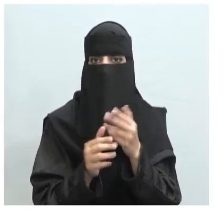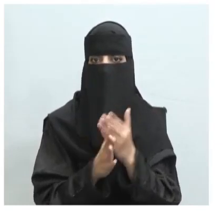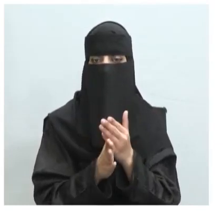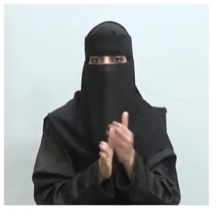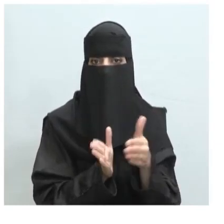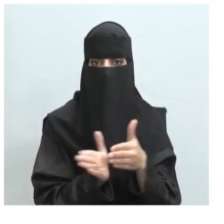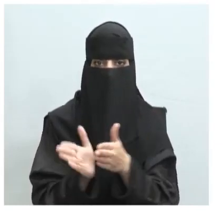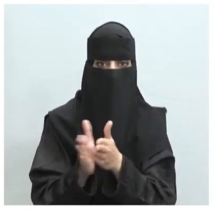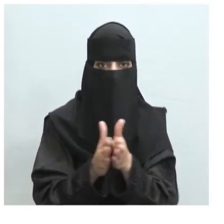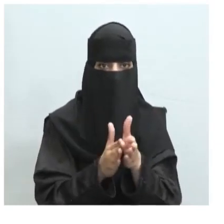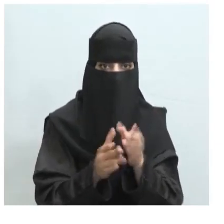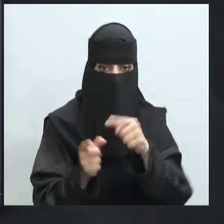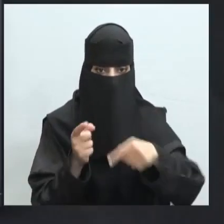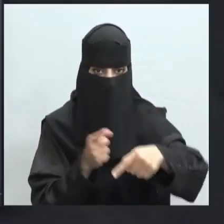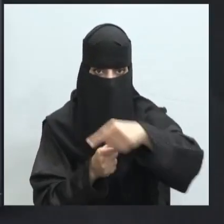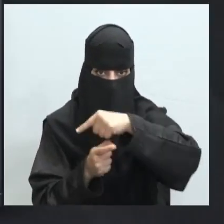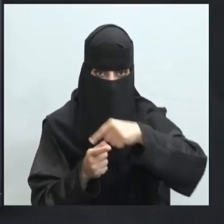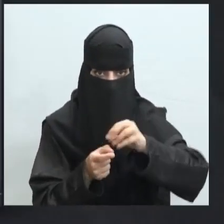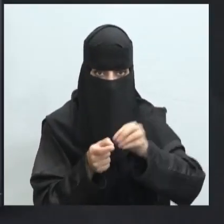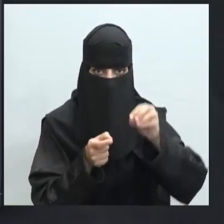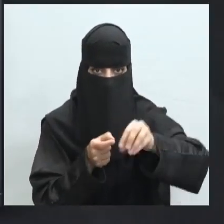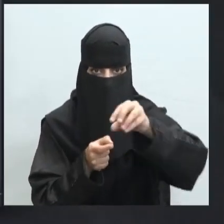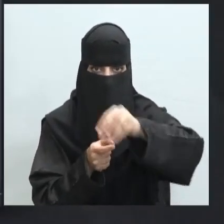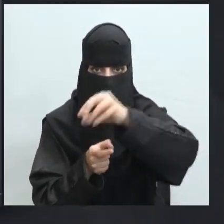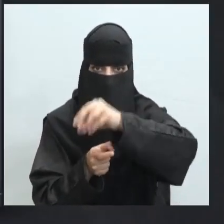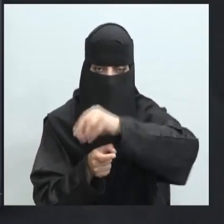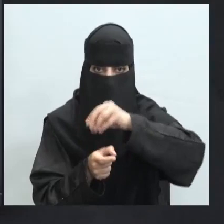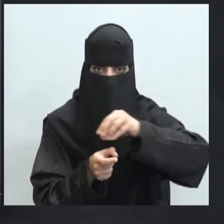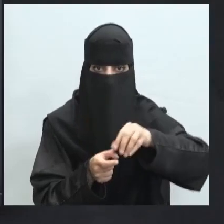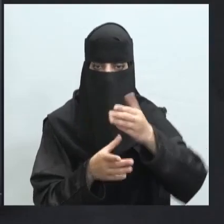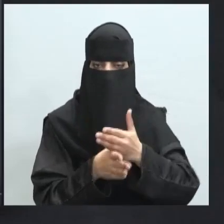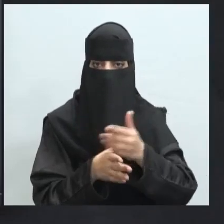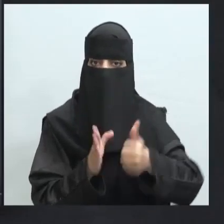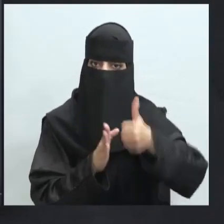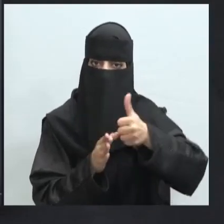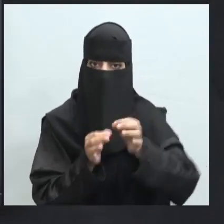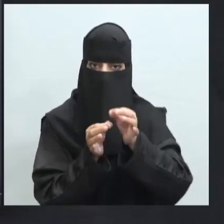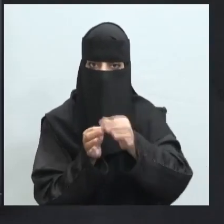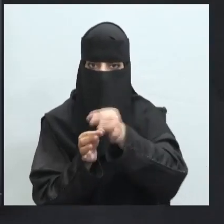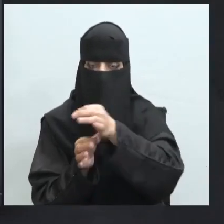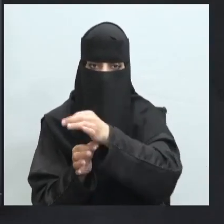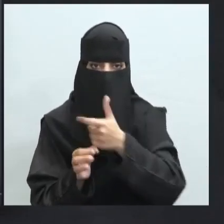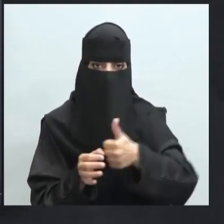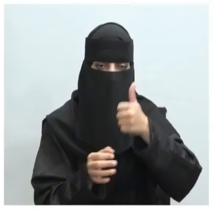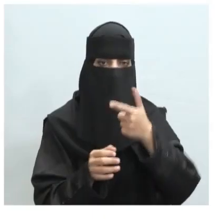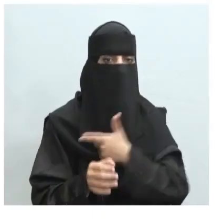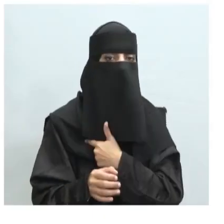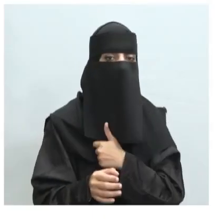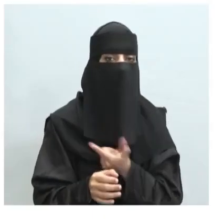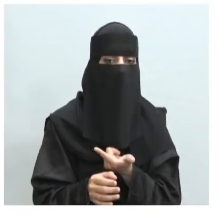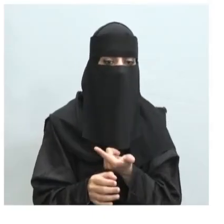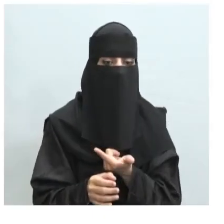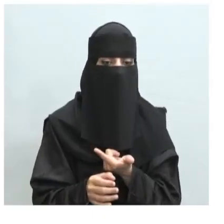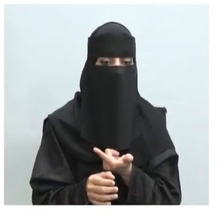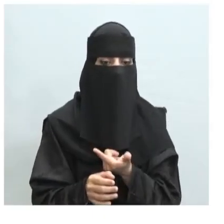لا يتم او لا تنتقل هذه الشحنات الكهربائيه ولا يسري هذا التيار الكهربائي الا فيما نسميه